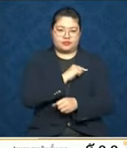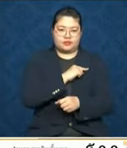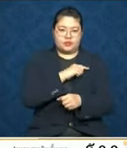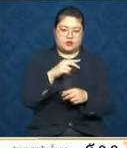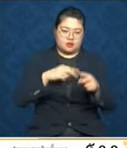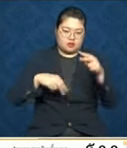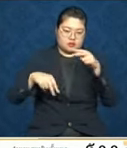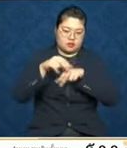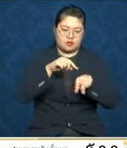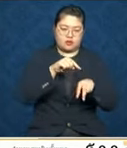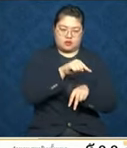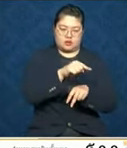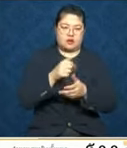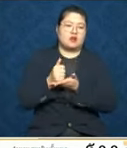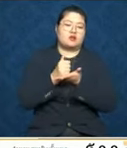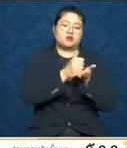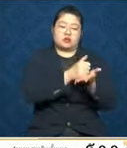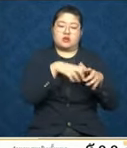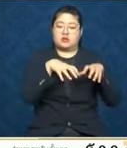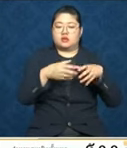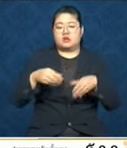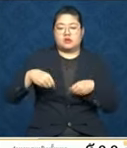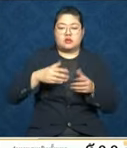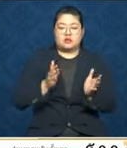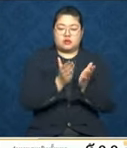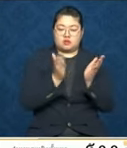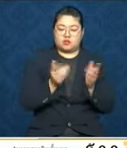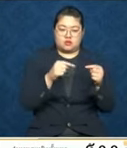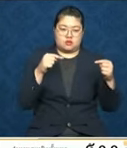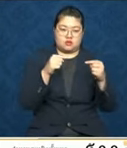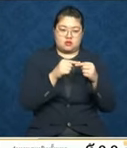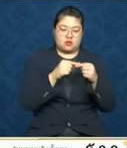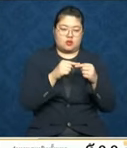ได้โปรดให้การช่วยเหลือสนับสนุนงบประมาณก่อสร้